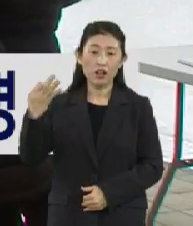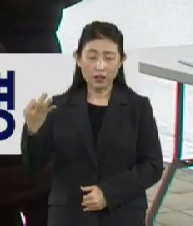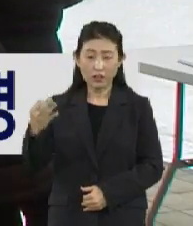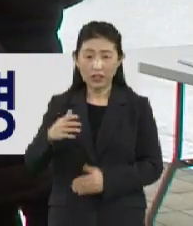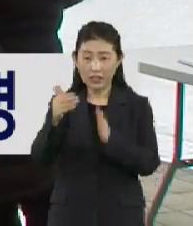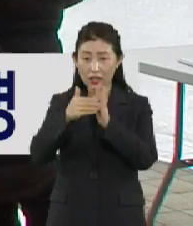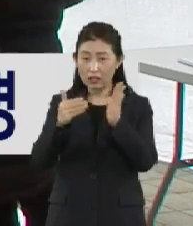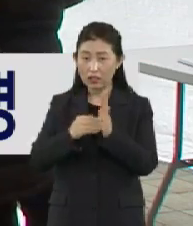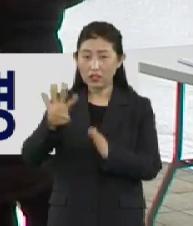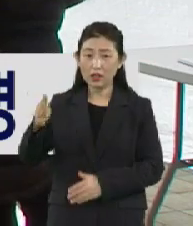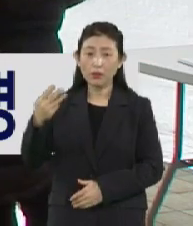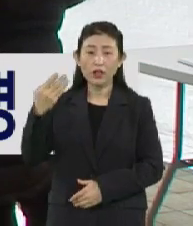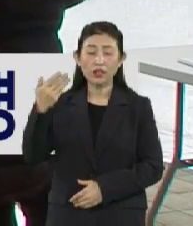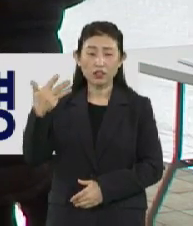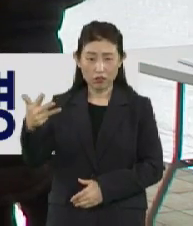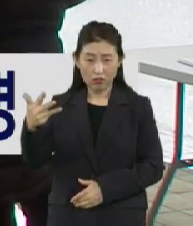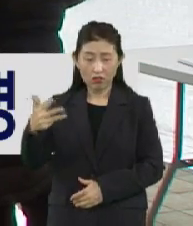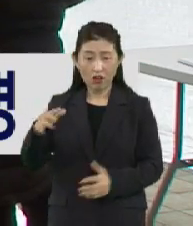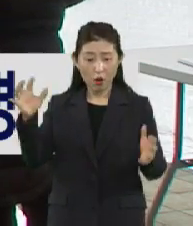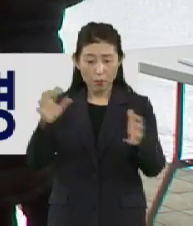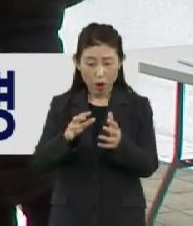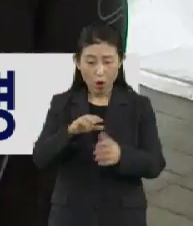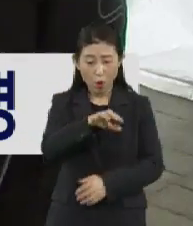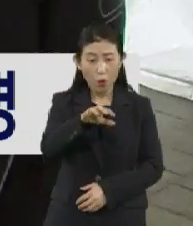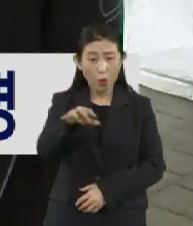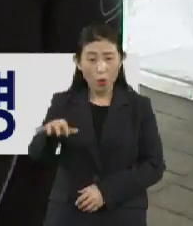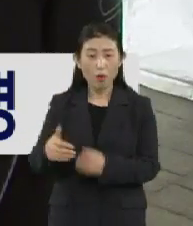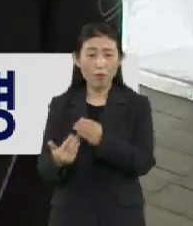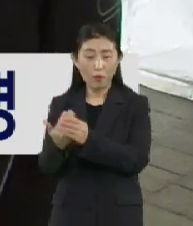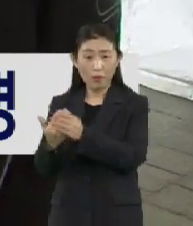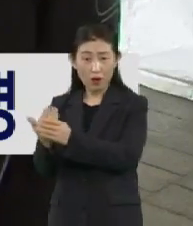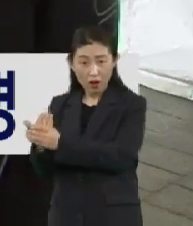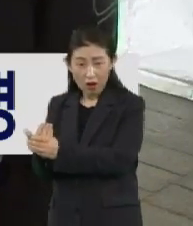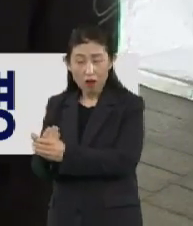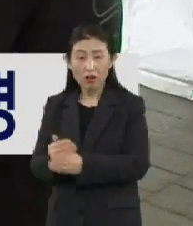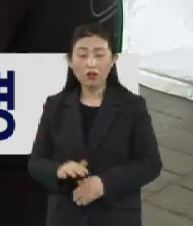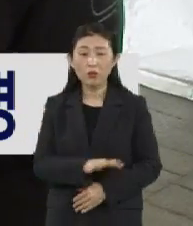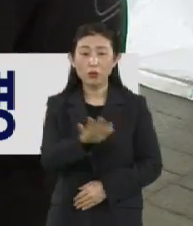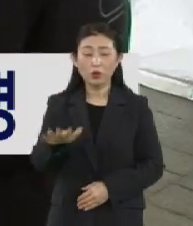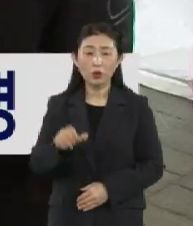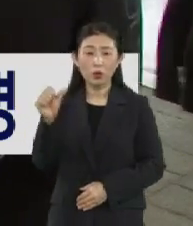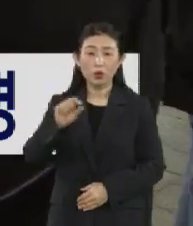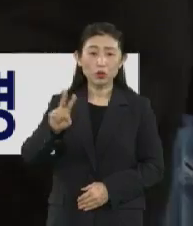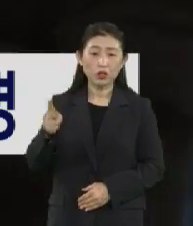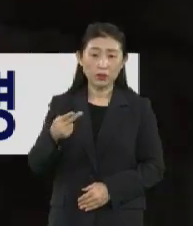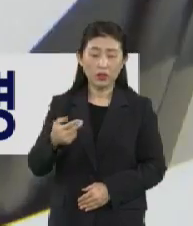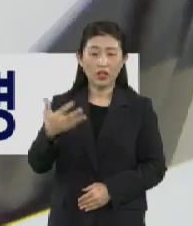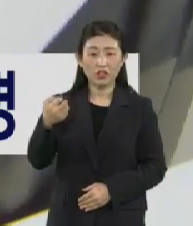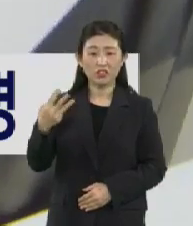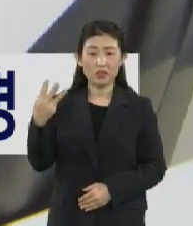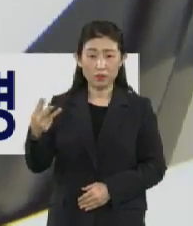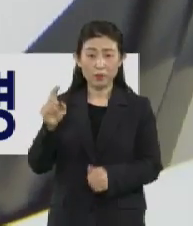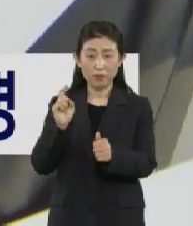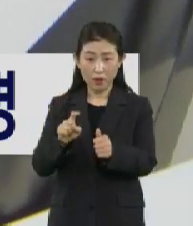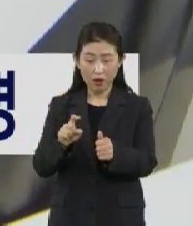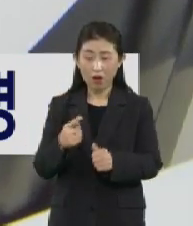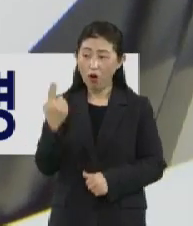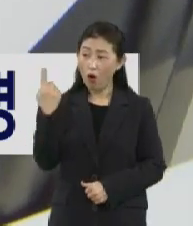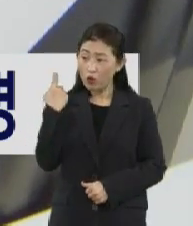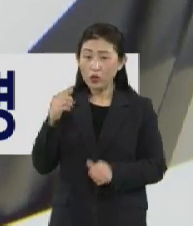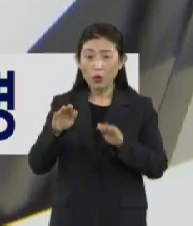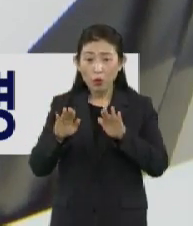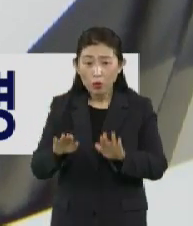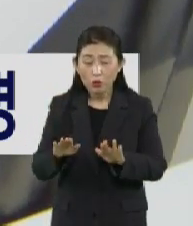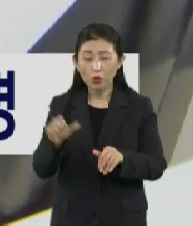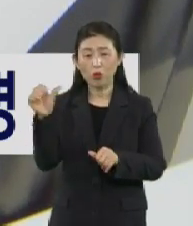당진 400 8명 등 도내 시군 곳곳에서 확장자가 발생하며 모두 5천 2백여 등 3명이 없진 돼 어제에